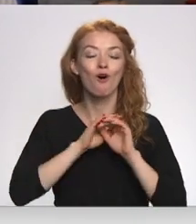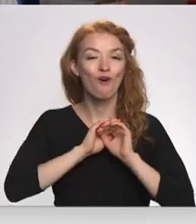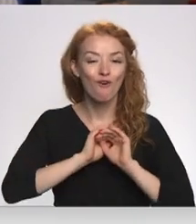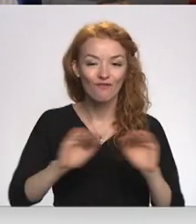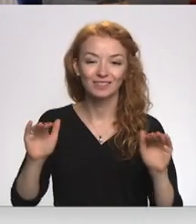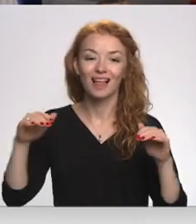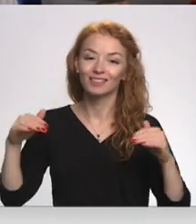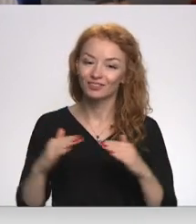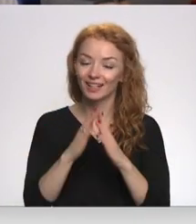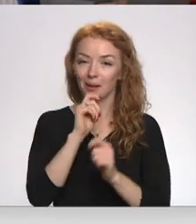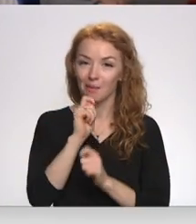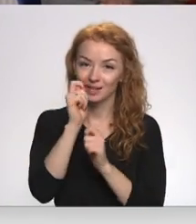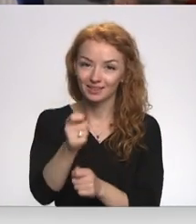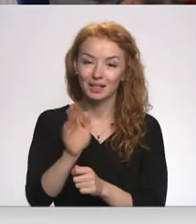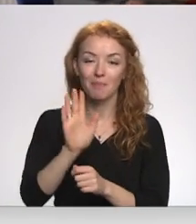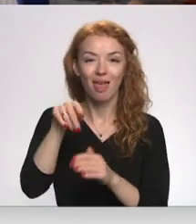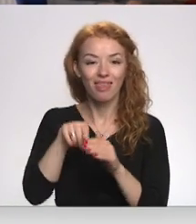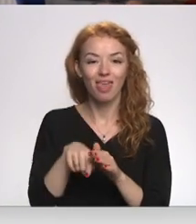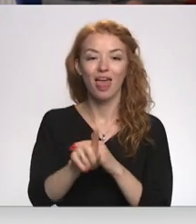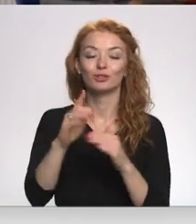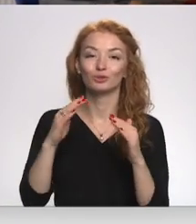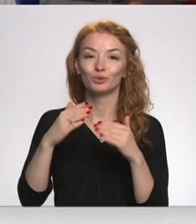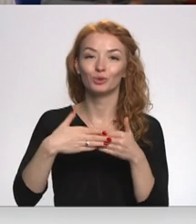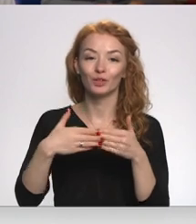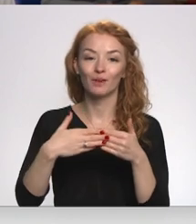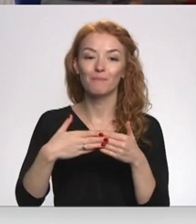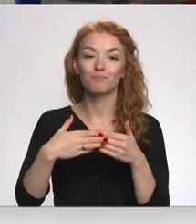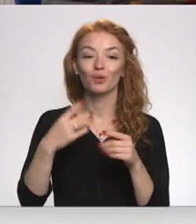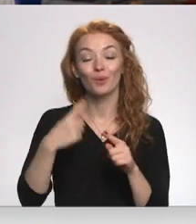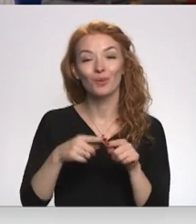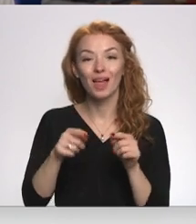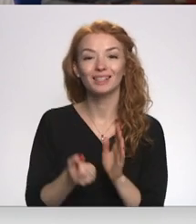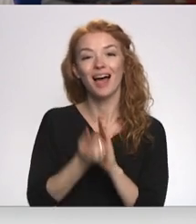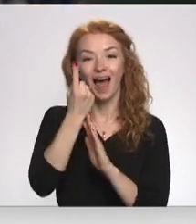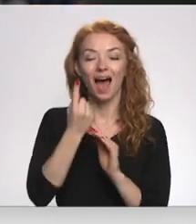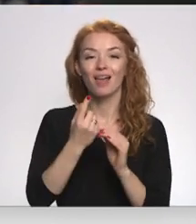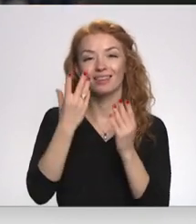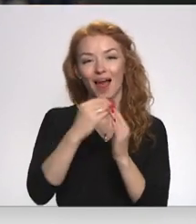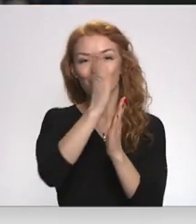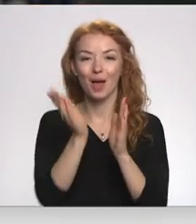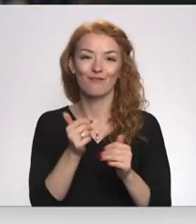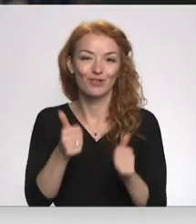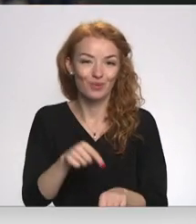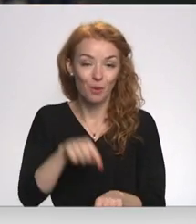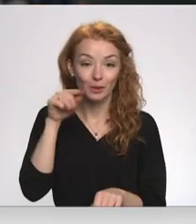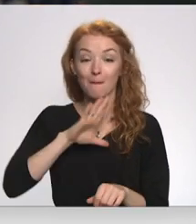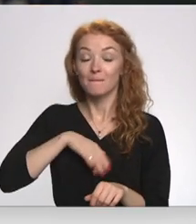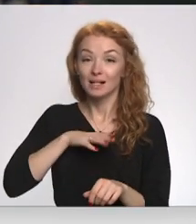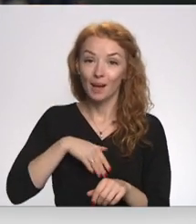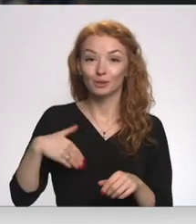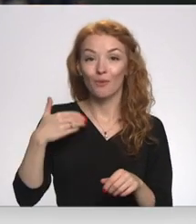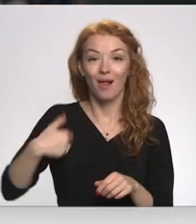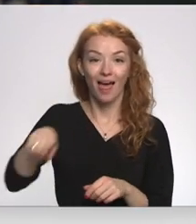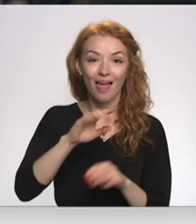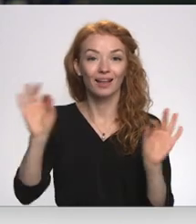oficiāli svinīgi pasniedza pie ieejas durvīm. Tas arī varbūt tādu dienas noskaņu ievadīja. Pēc tam skolēni pedagogiem